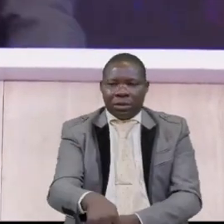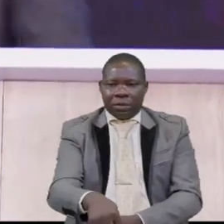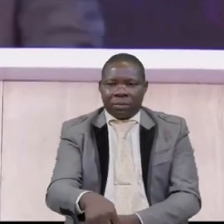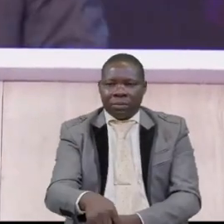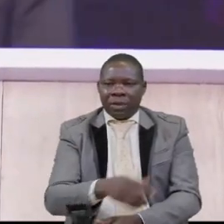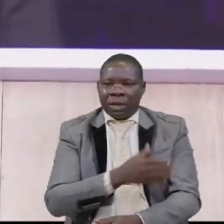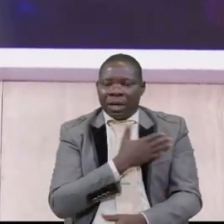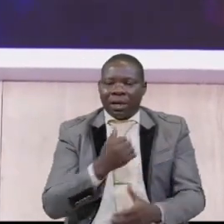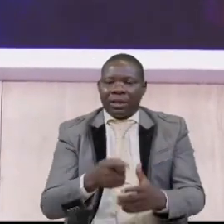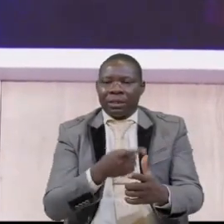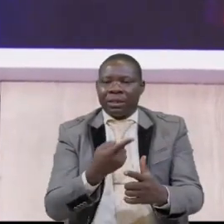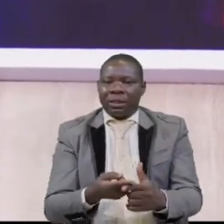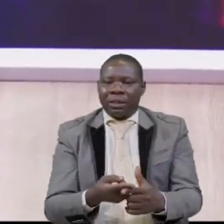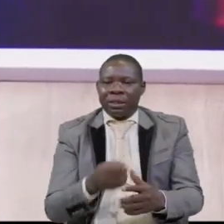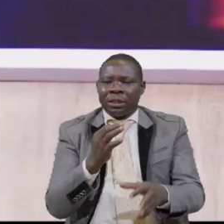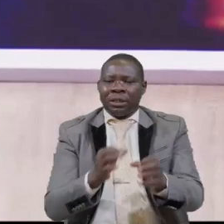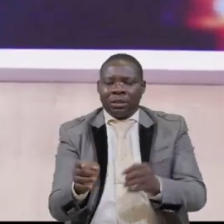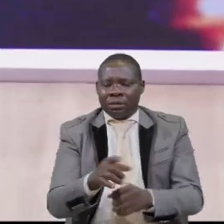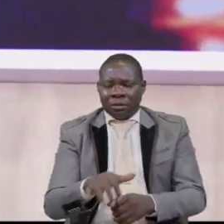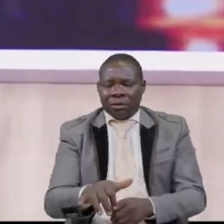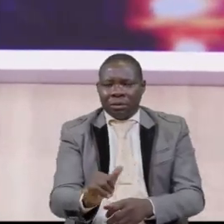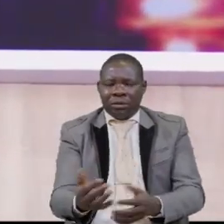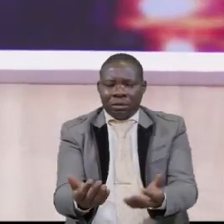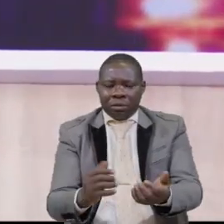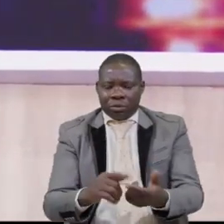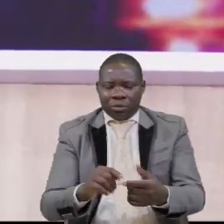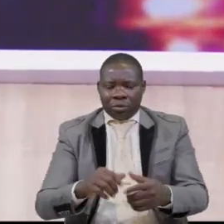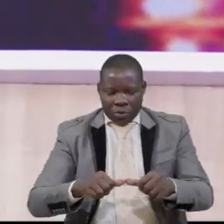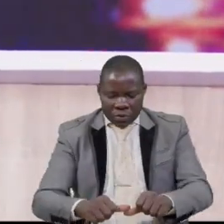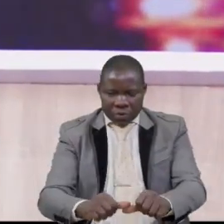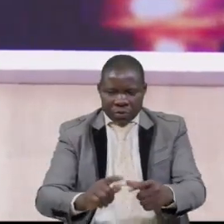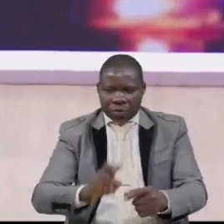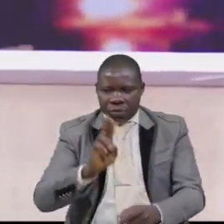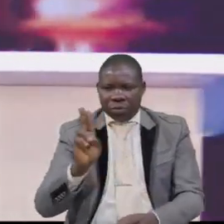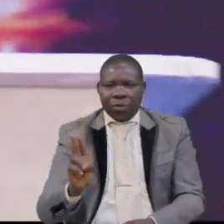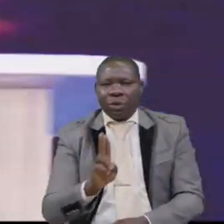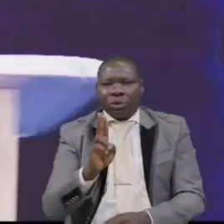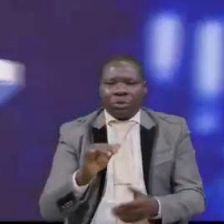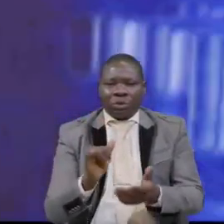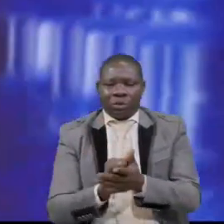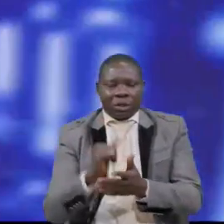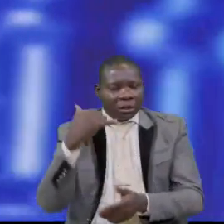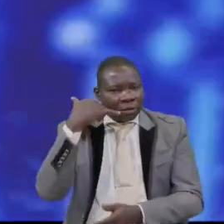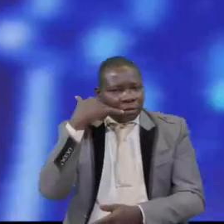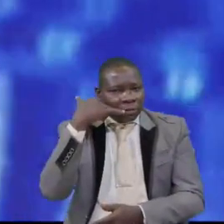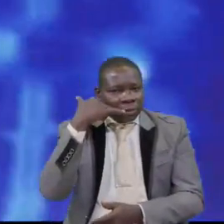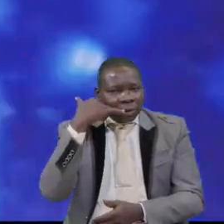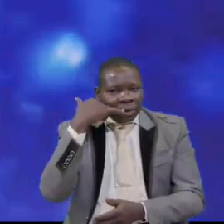se décharge tu continue à utiliser téléphone